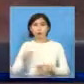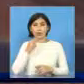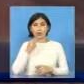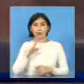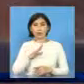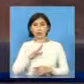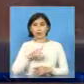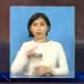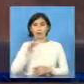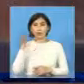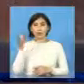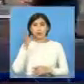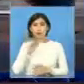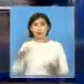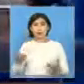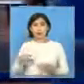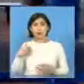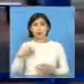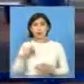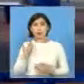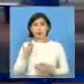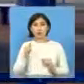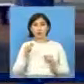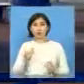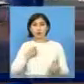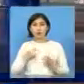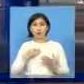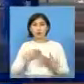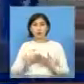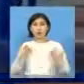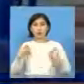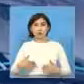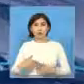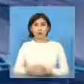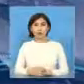питания обильное питье и нужные витамины, вы способствуете укреплению своего